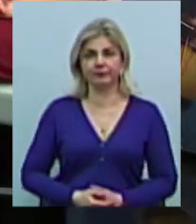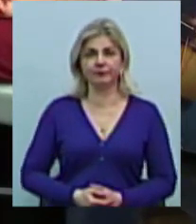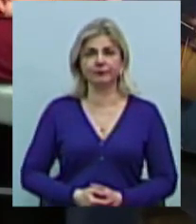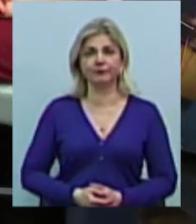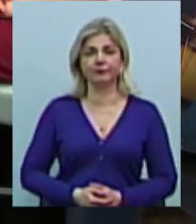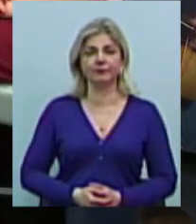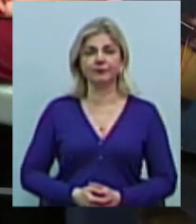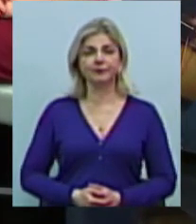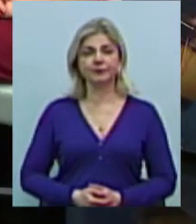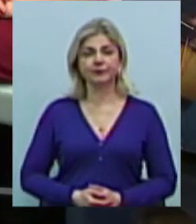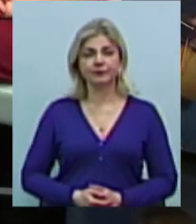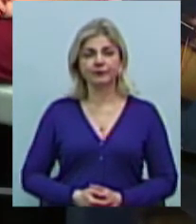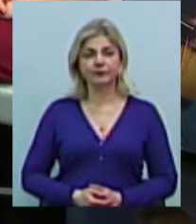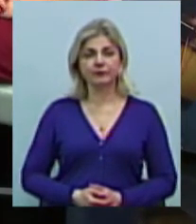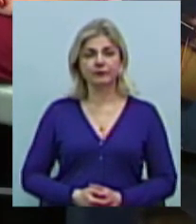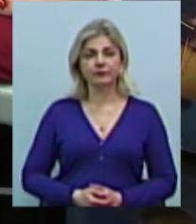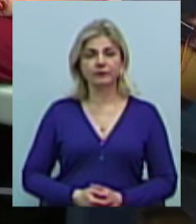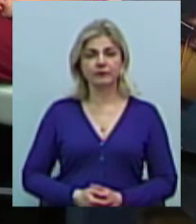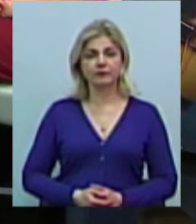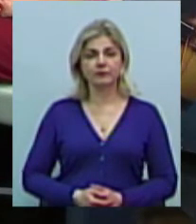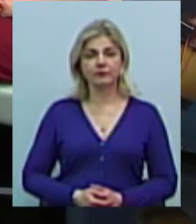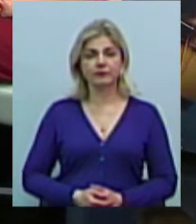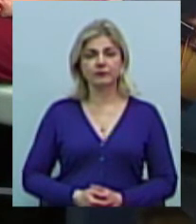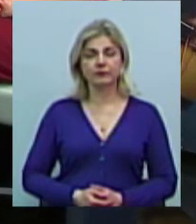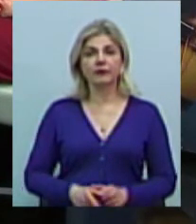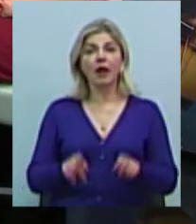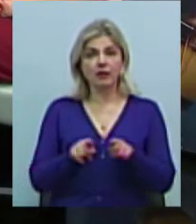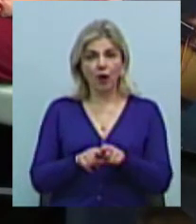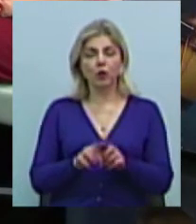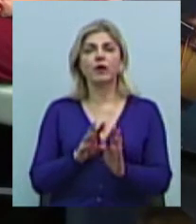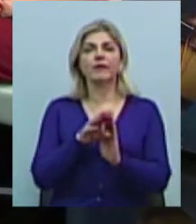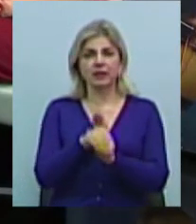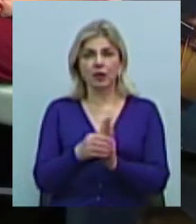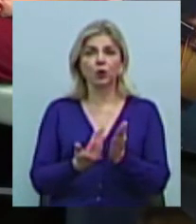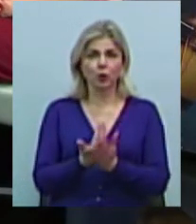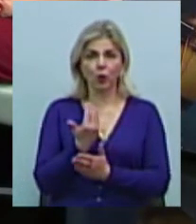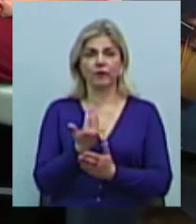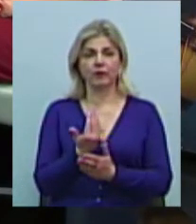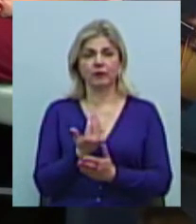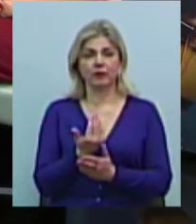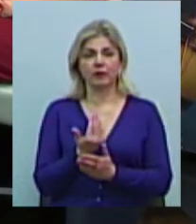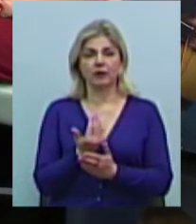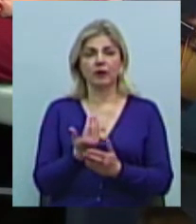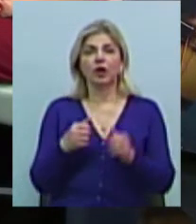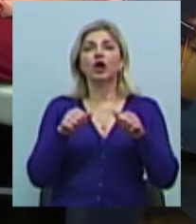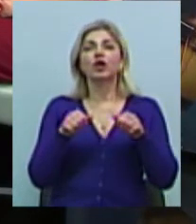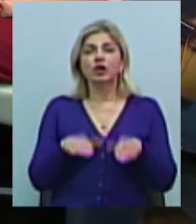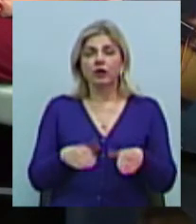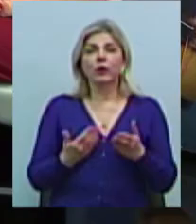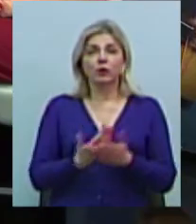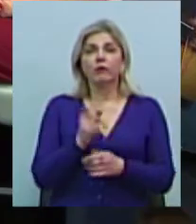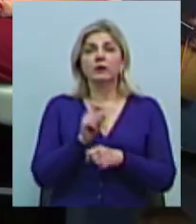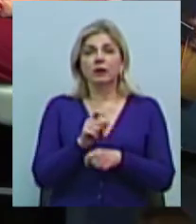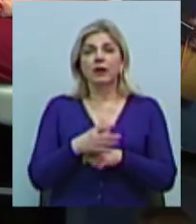Ми також внесли нові такі вирішення таких нових завдань в